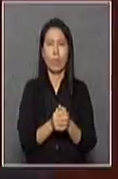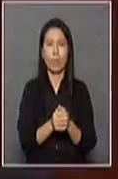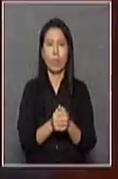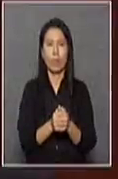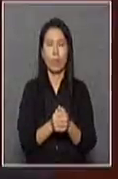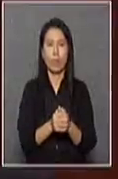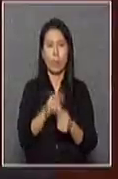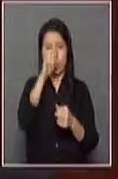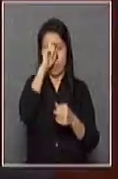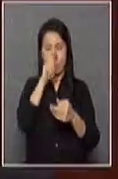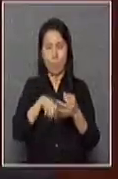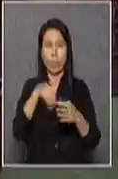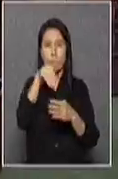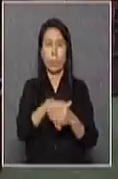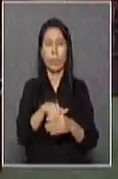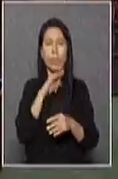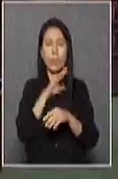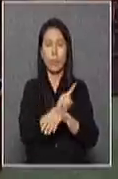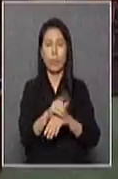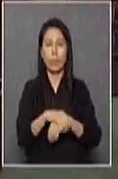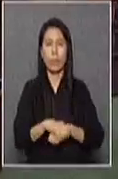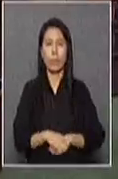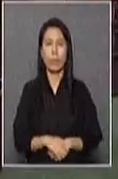梁國雄議員要求記名表決，表決鐘響1分鐘。